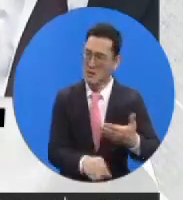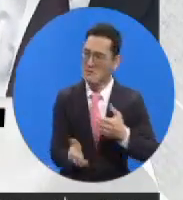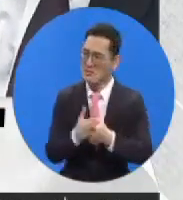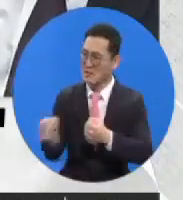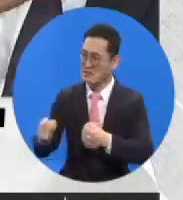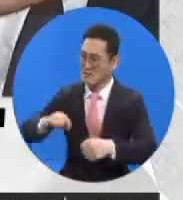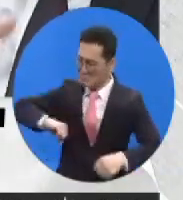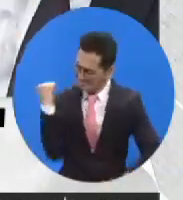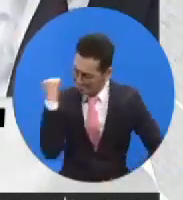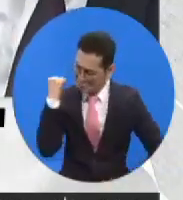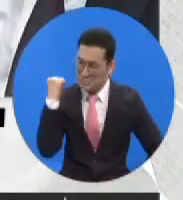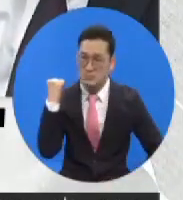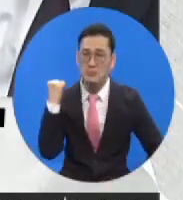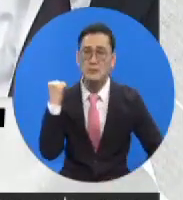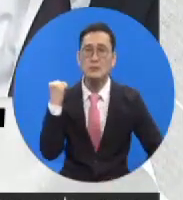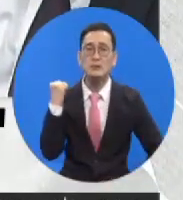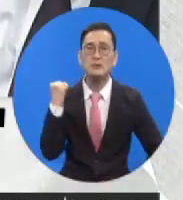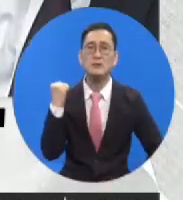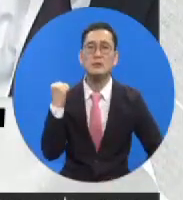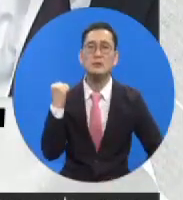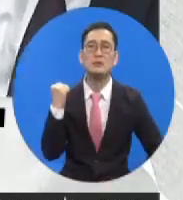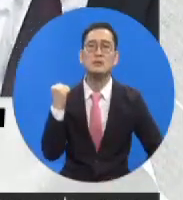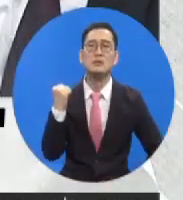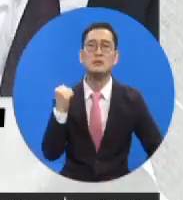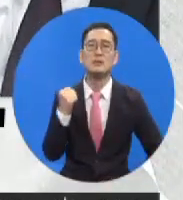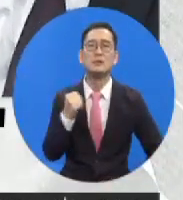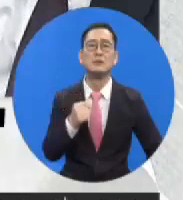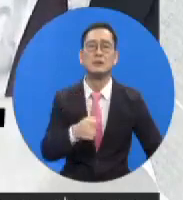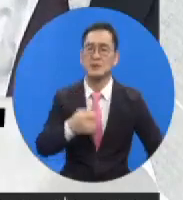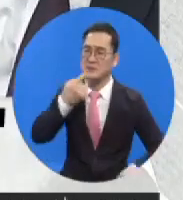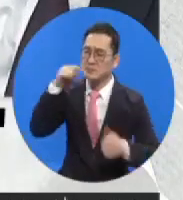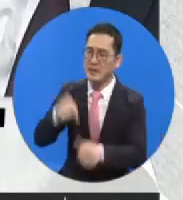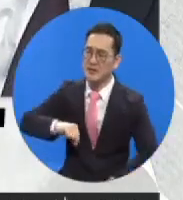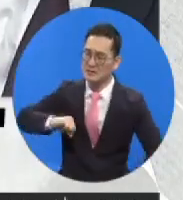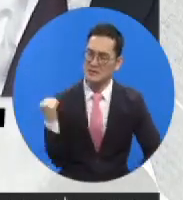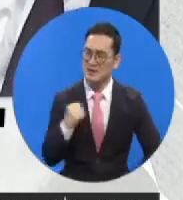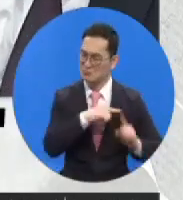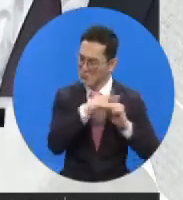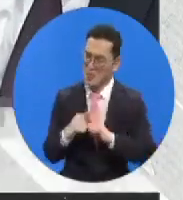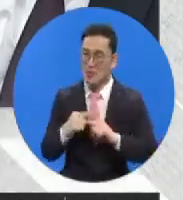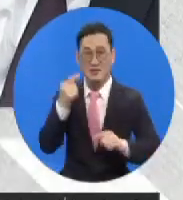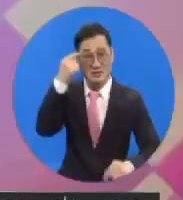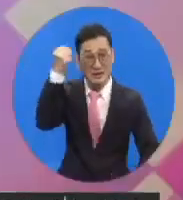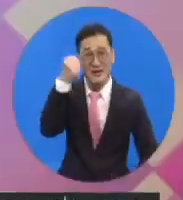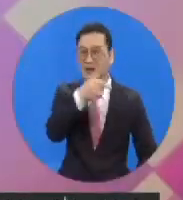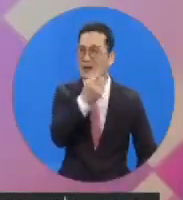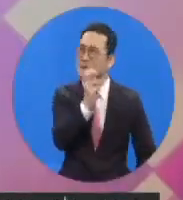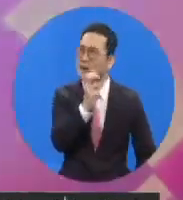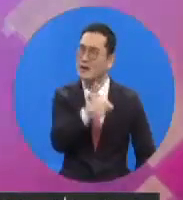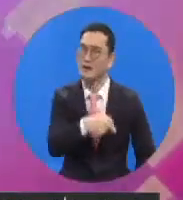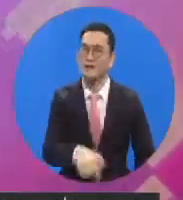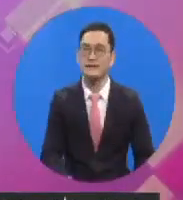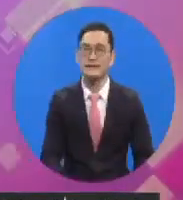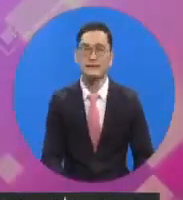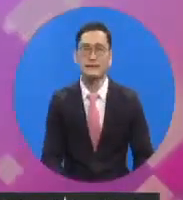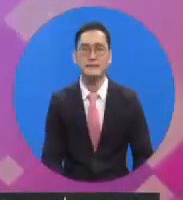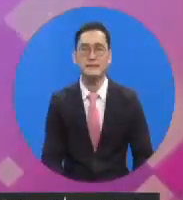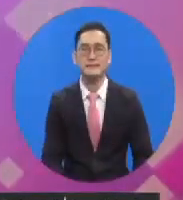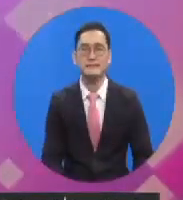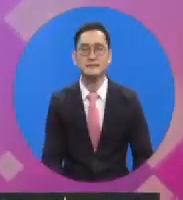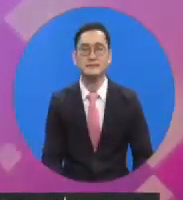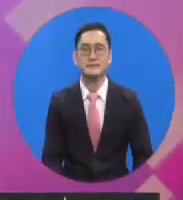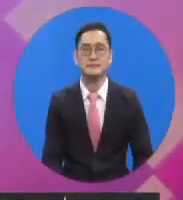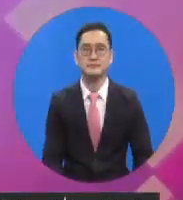돼. 그런 마인드가 추미애 장관의 머릿속에 있지 않나 싶어요. 예. 김과산 변호사님의 견해였습니다. 그런가 하면 어제